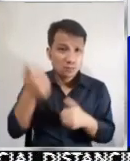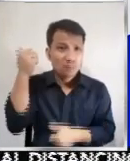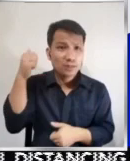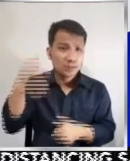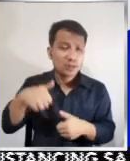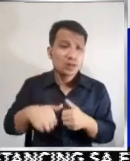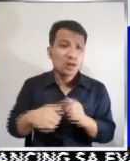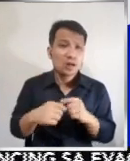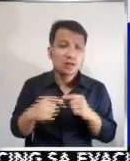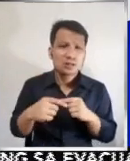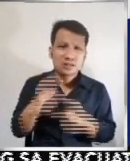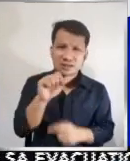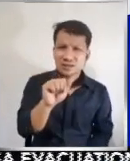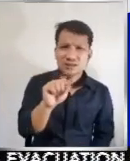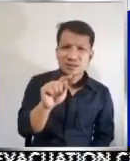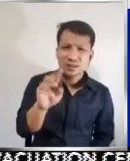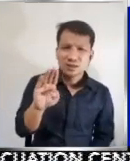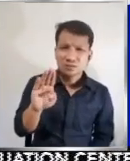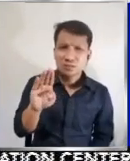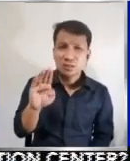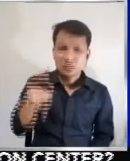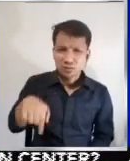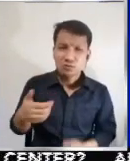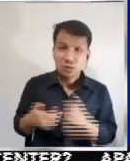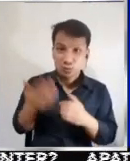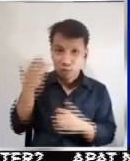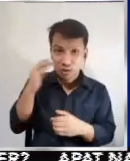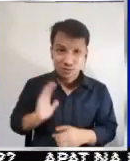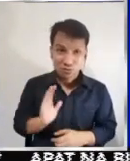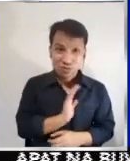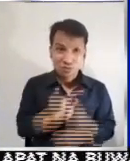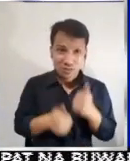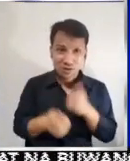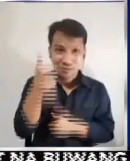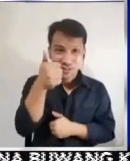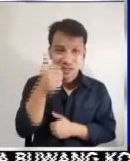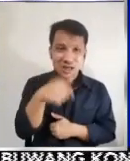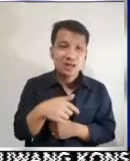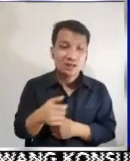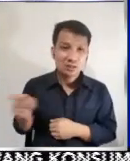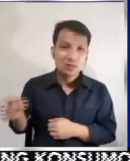Miyerkules, lumusot sa Kamara ang panukala matapos silang i-adopt ang bersyon ng Senado.